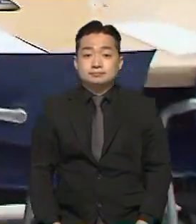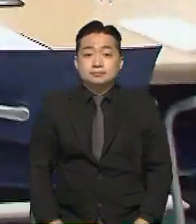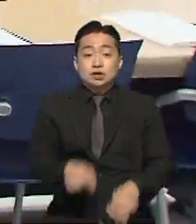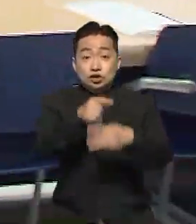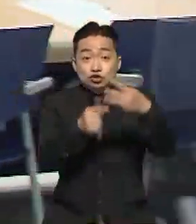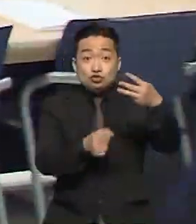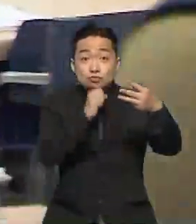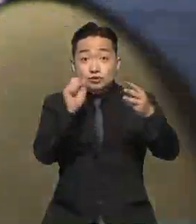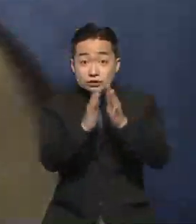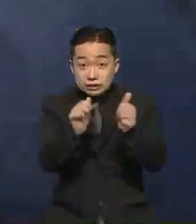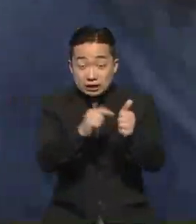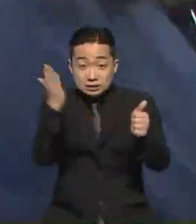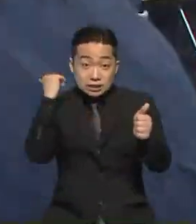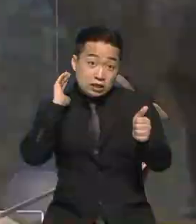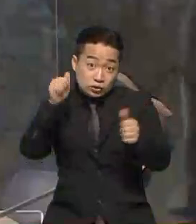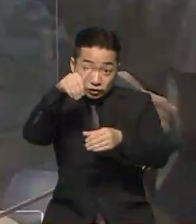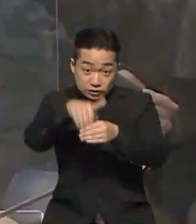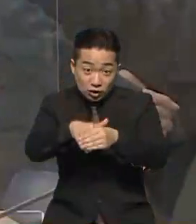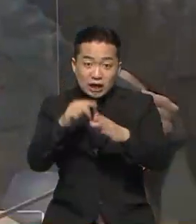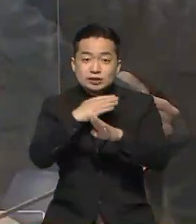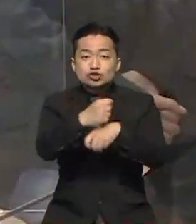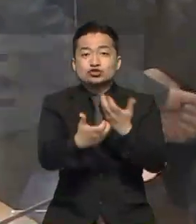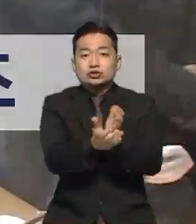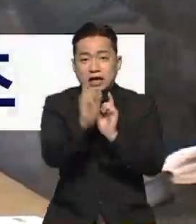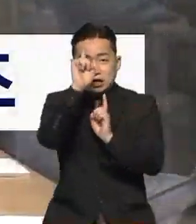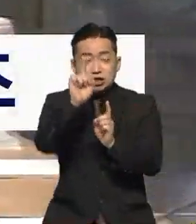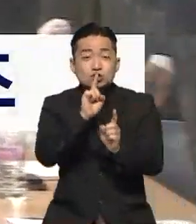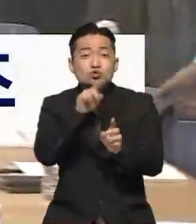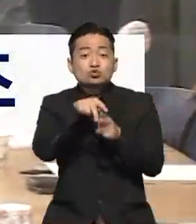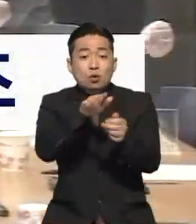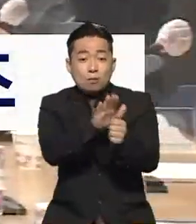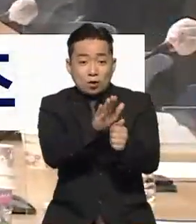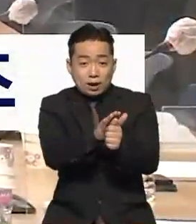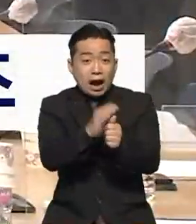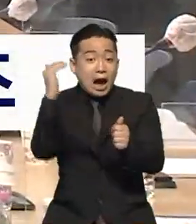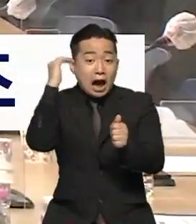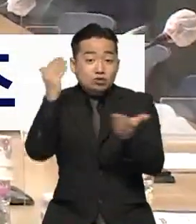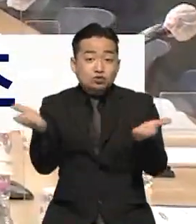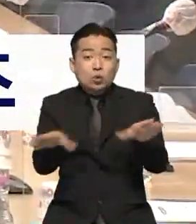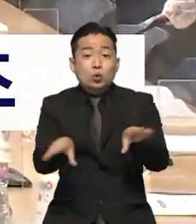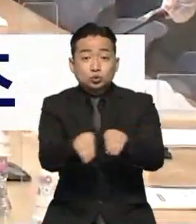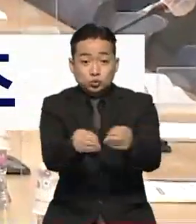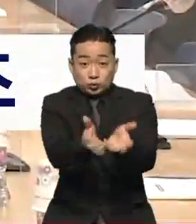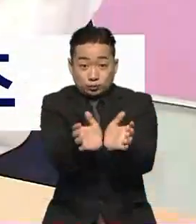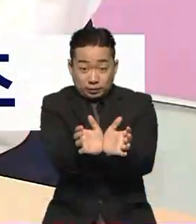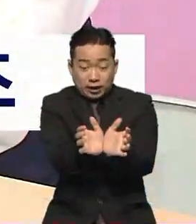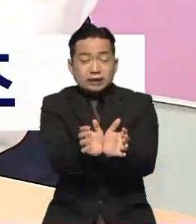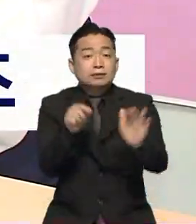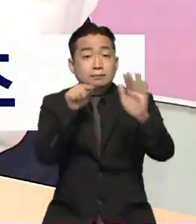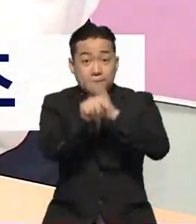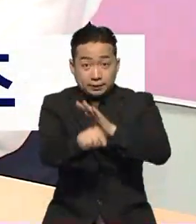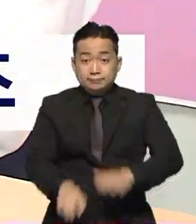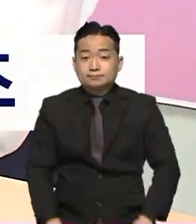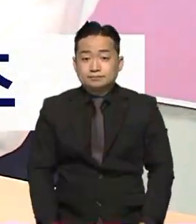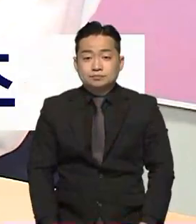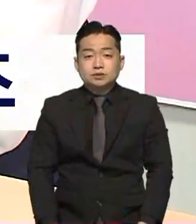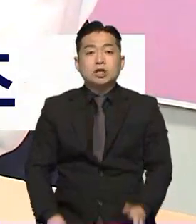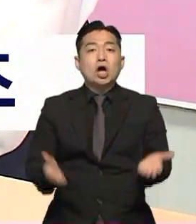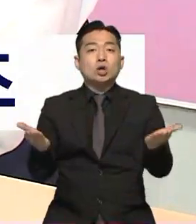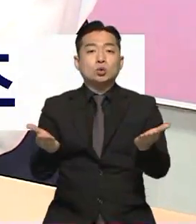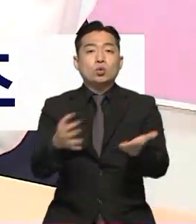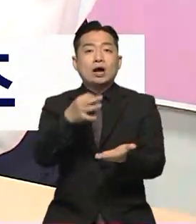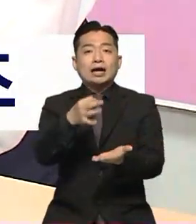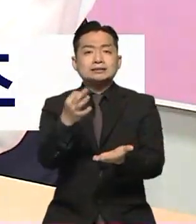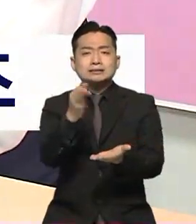윤석열 당선인이 지난 대선 때 민주당 이재명 후보를 지지했던 한국노총을 찾았습니다. 윤 당선인은 노동의 가치를